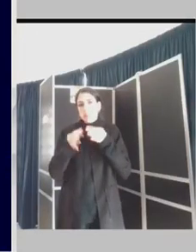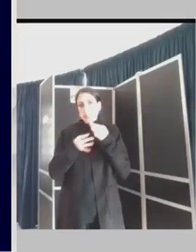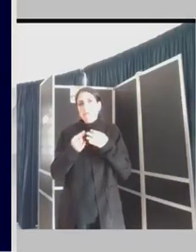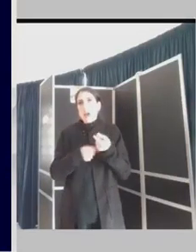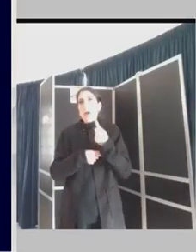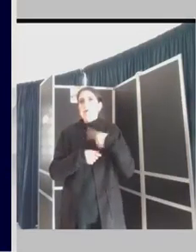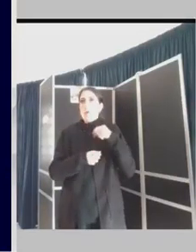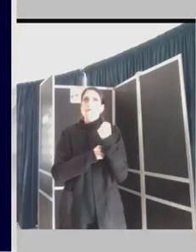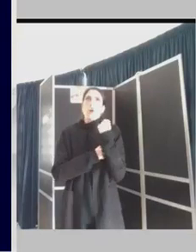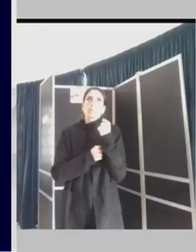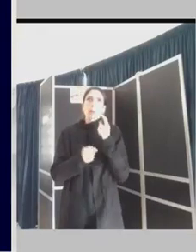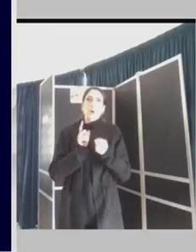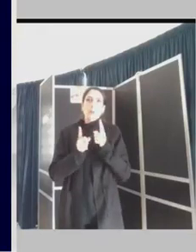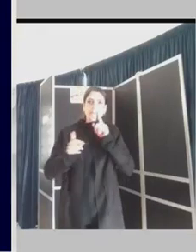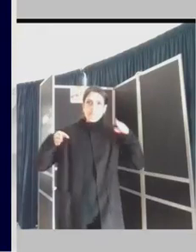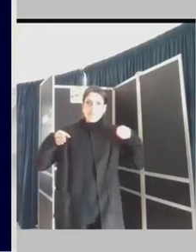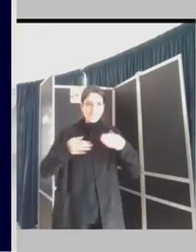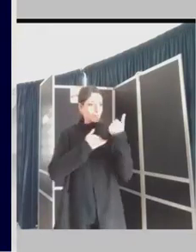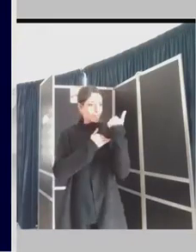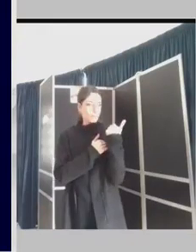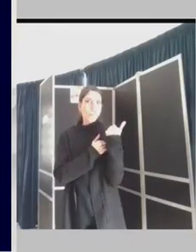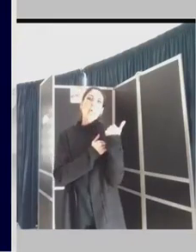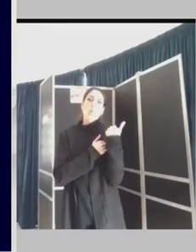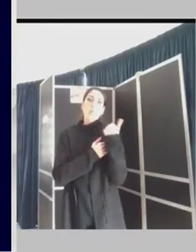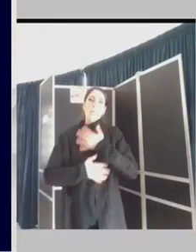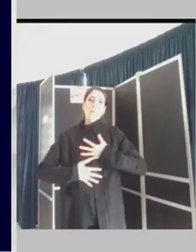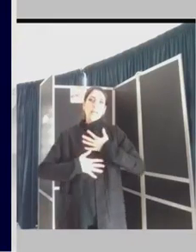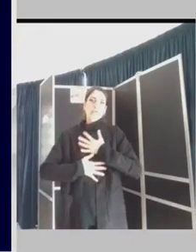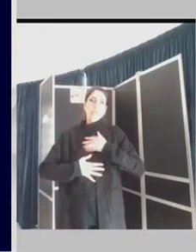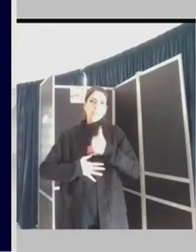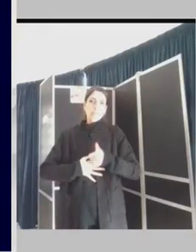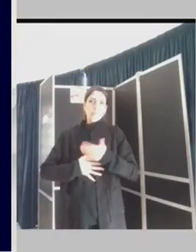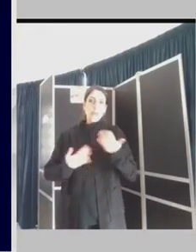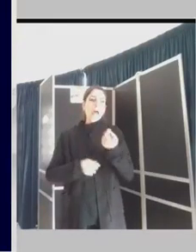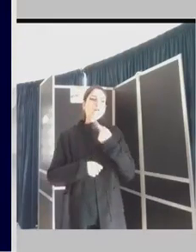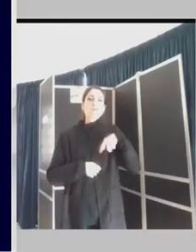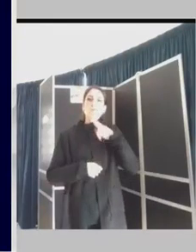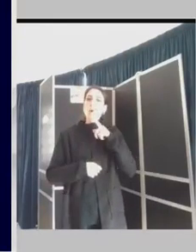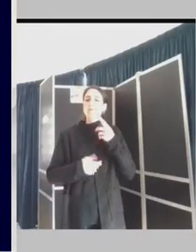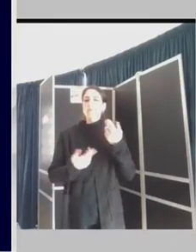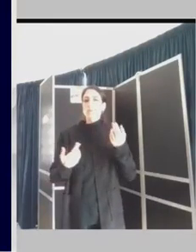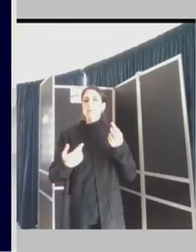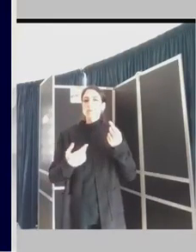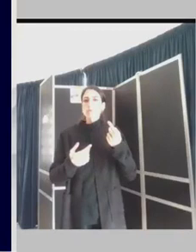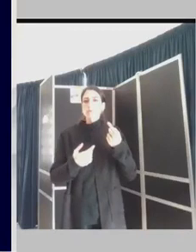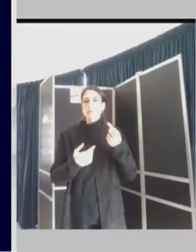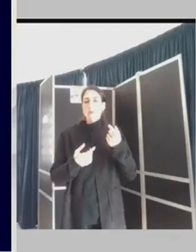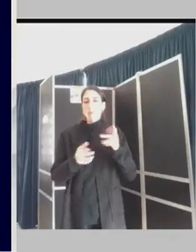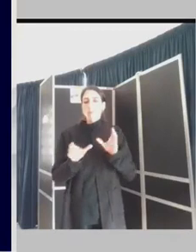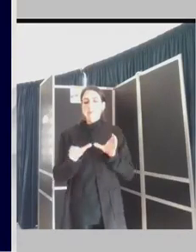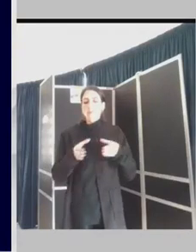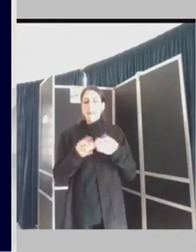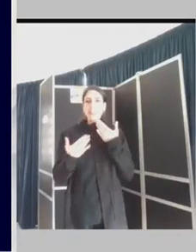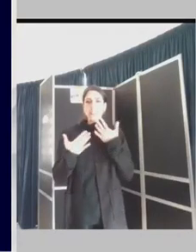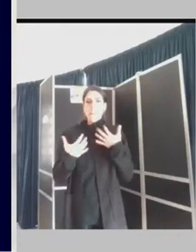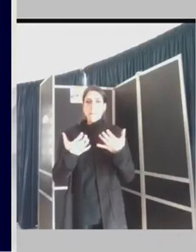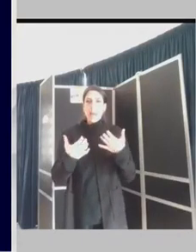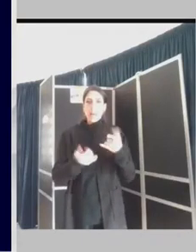se ne occupa, a livello di commissione di Assemblea Capitolina, un nostro consigliere ha proposto